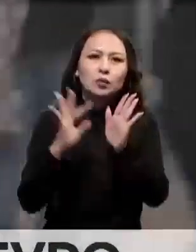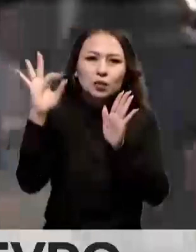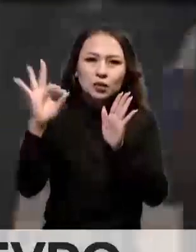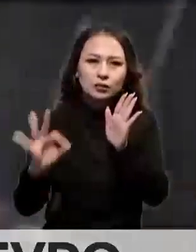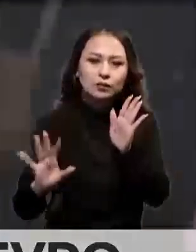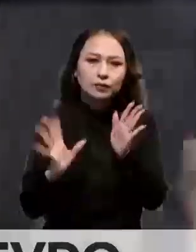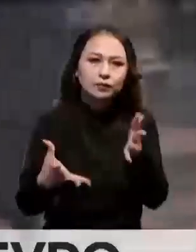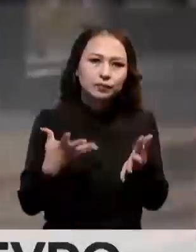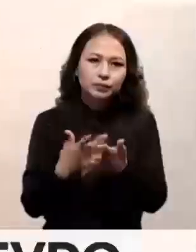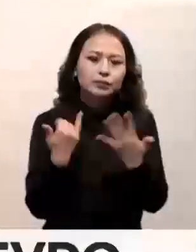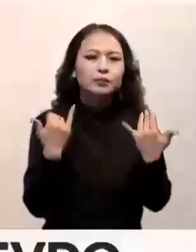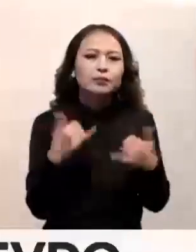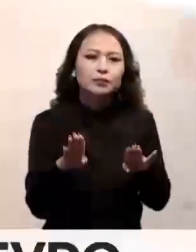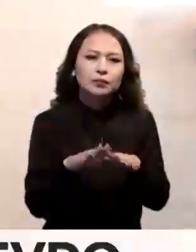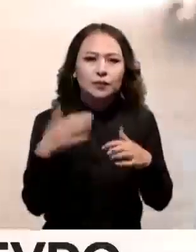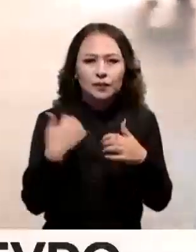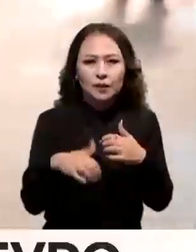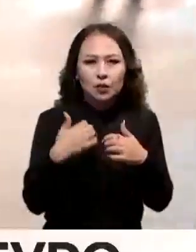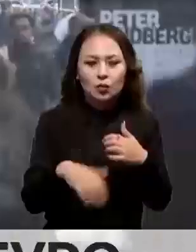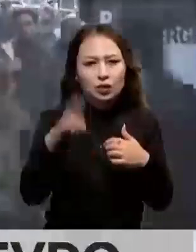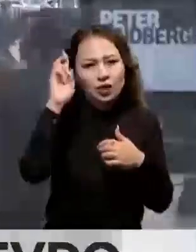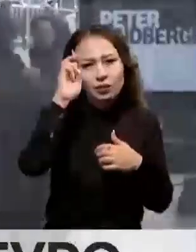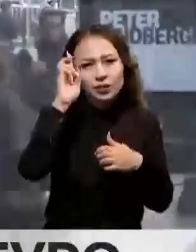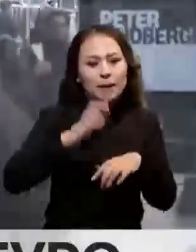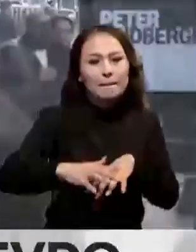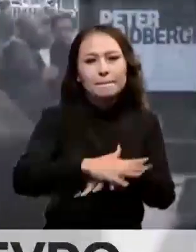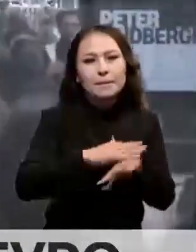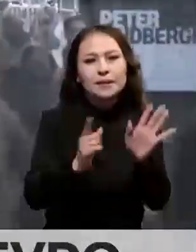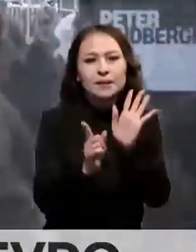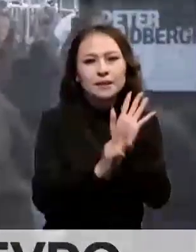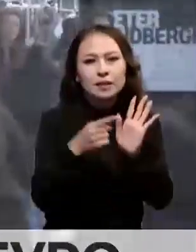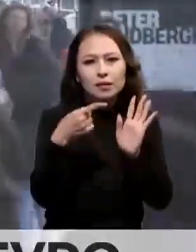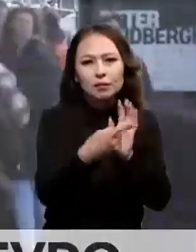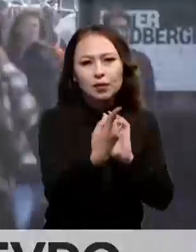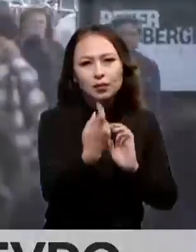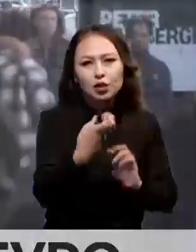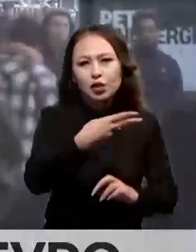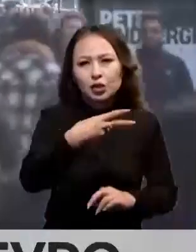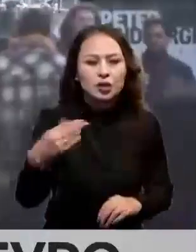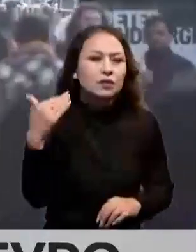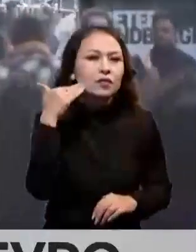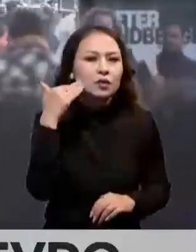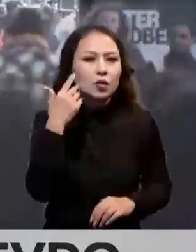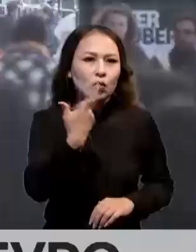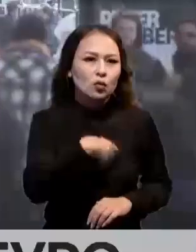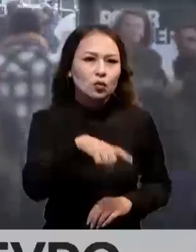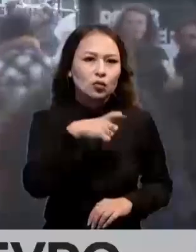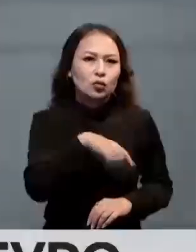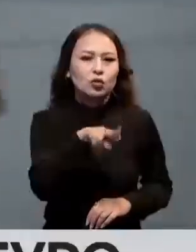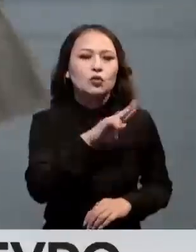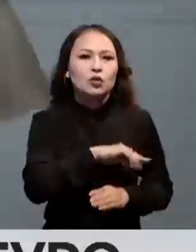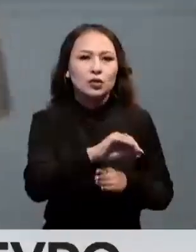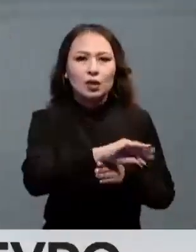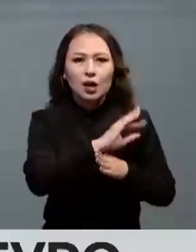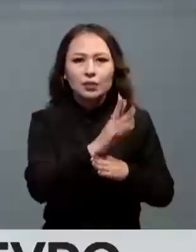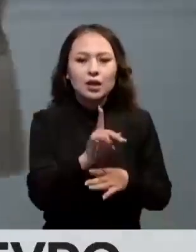беруші 9% төлейді. Сөйтіп бүгінде елде орташа мемлекеттік базалық зейнетақы 1100 евро шамасында.